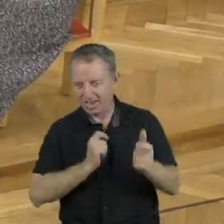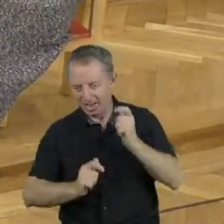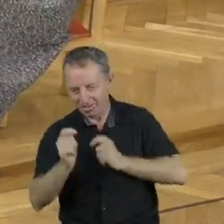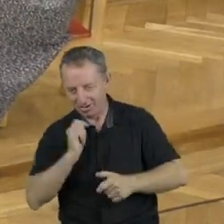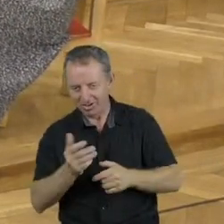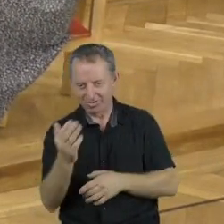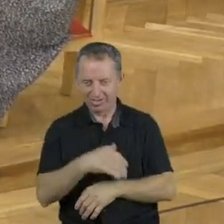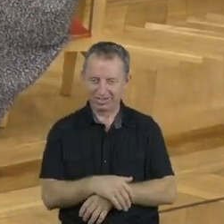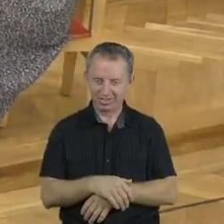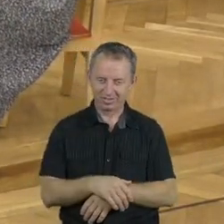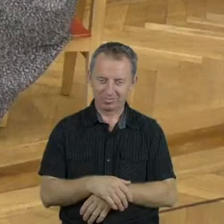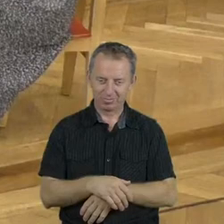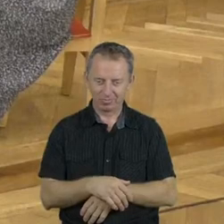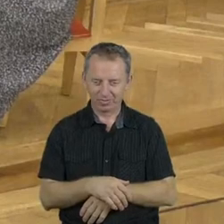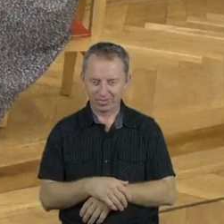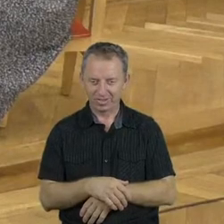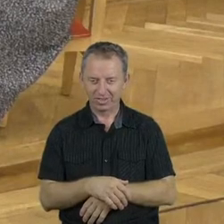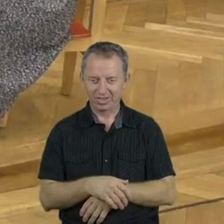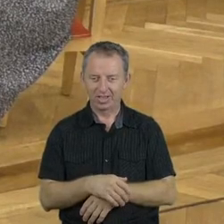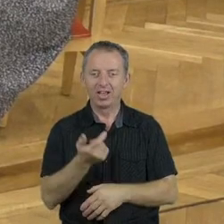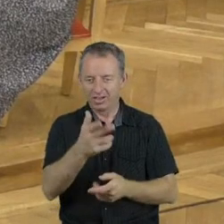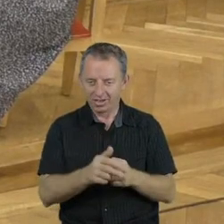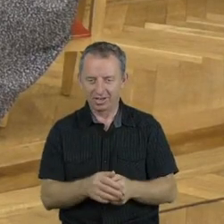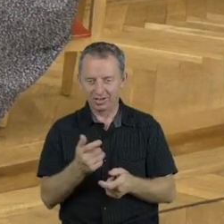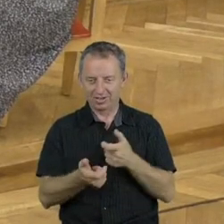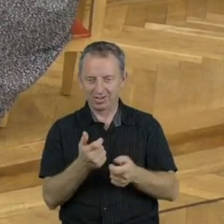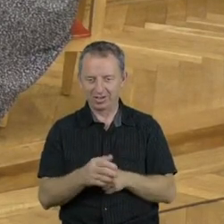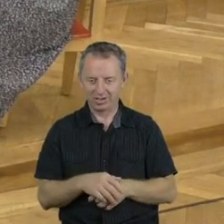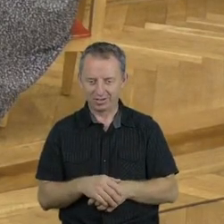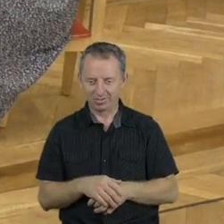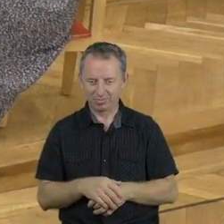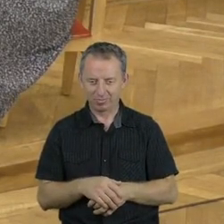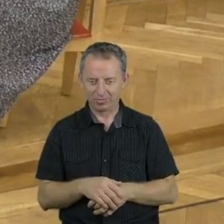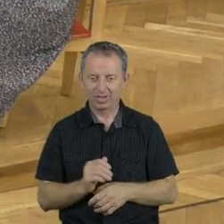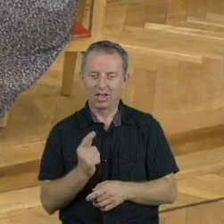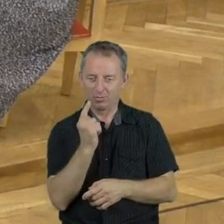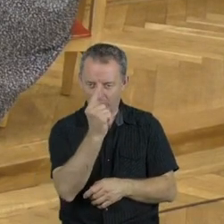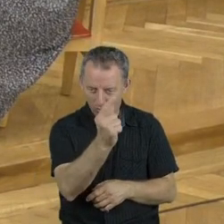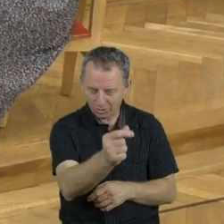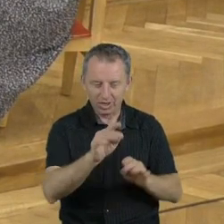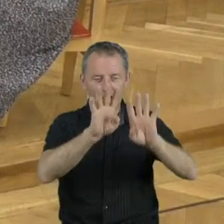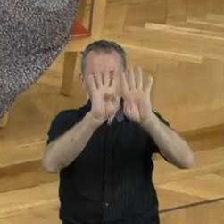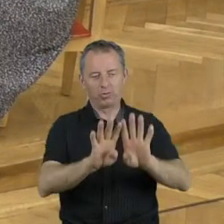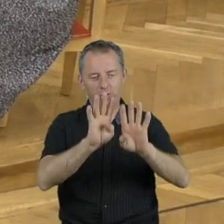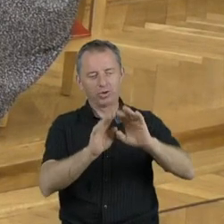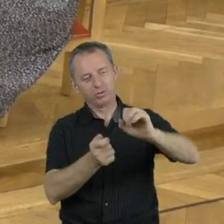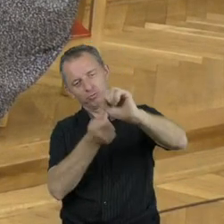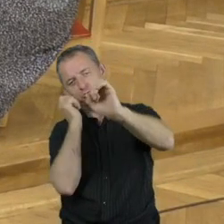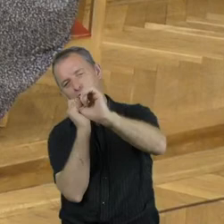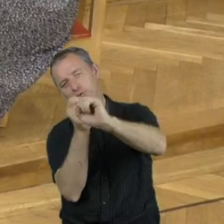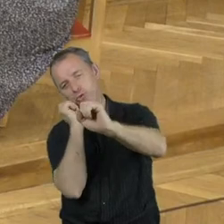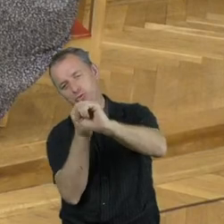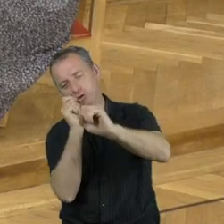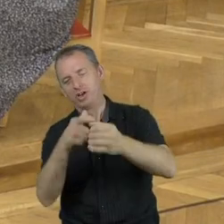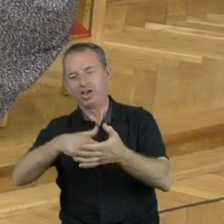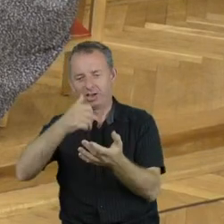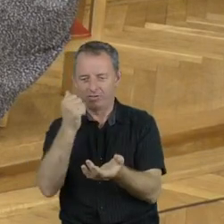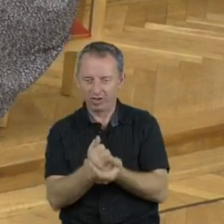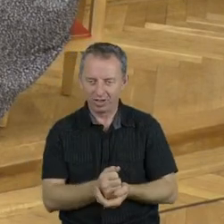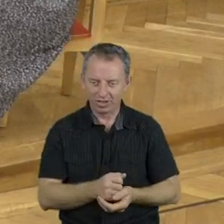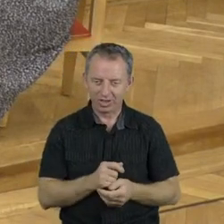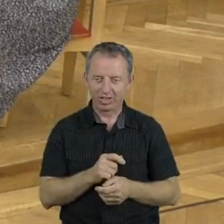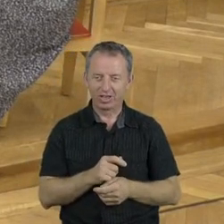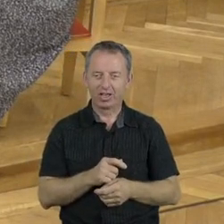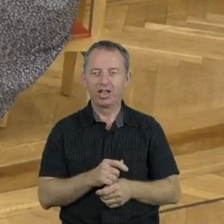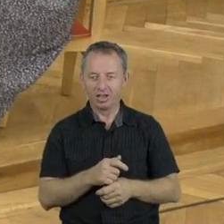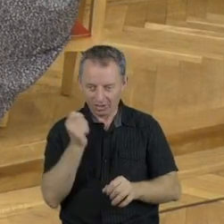był. I musiał wyskoczyć w piżamie i tam chodził, poszedł do tego płotka i przybił ten jeden gwoździk. On bardzo lubił